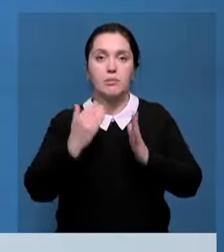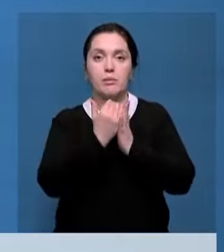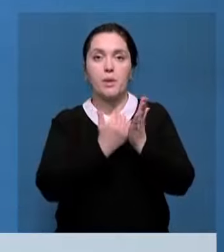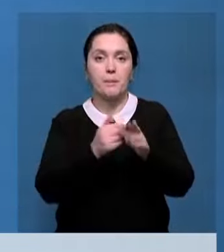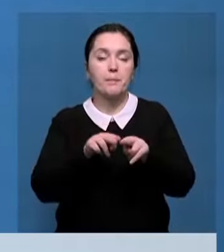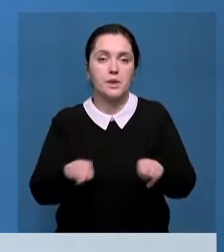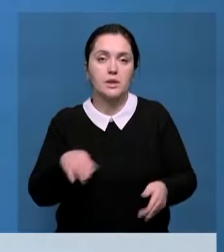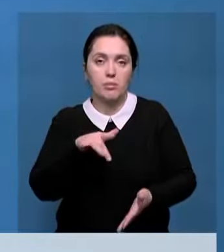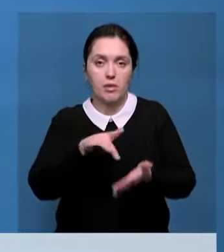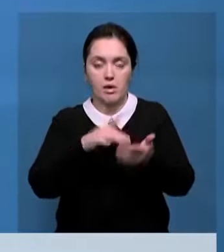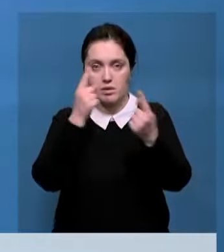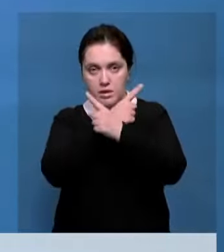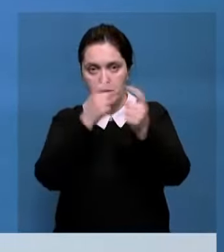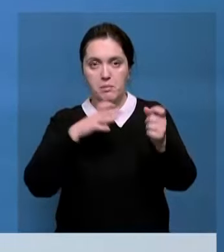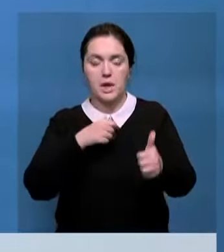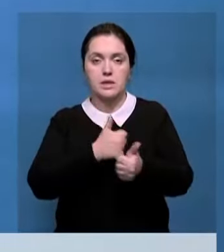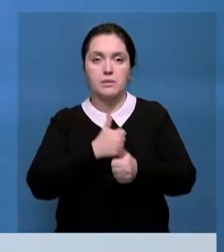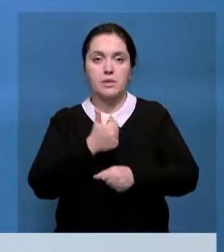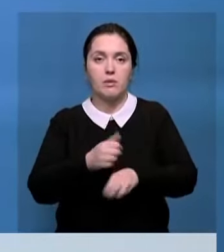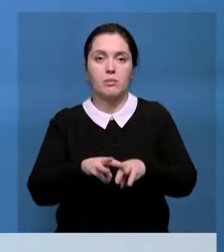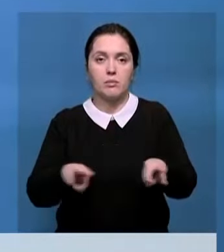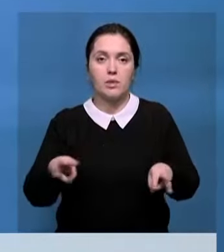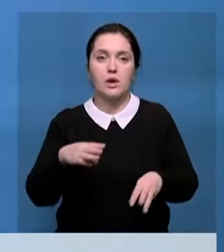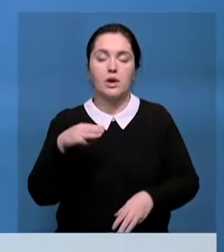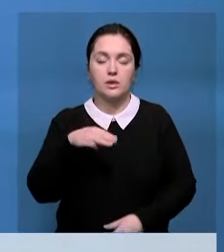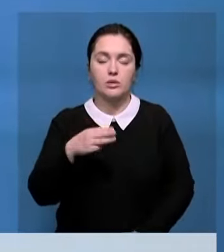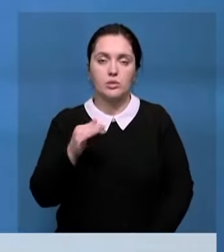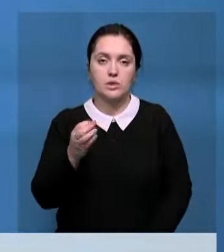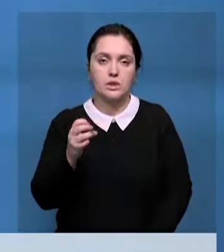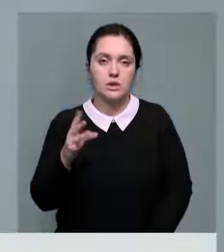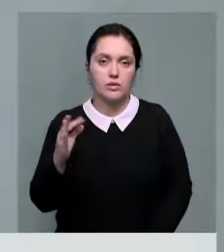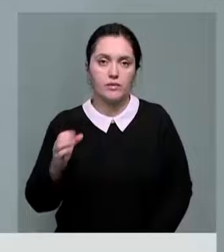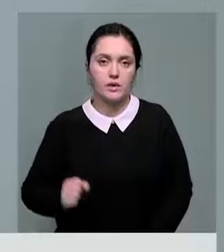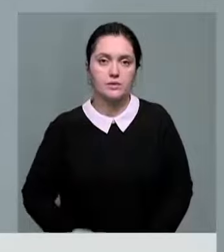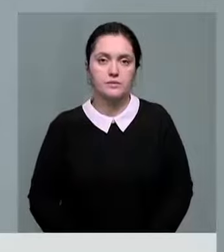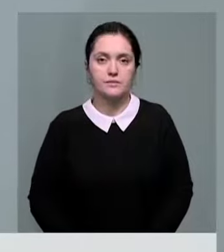Петропавловске сообщила заместитель премьер-министра Тамара Дюсенова. Подробности в сюжете.